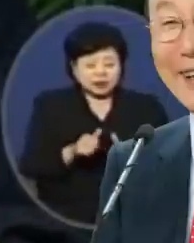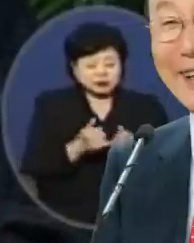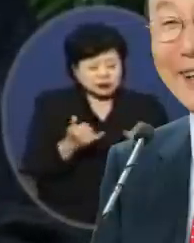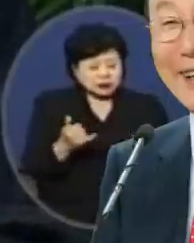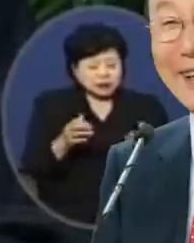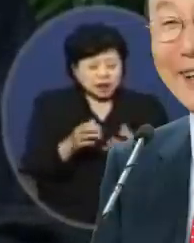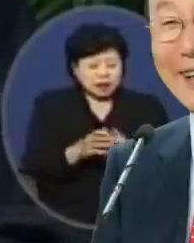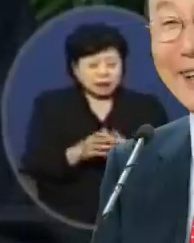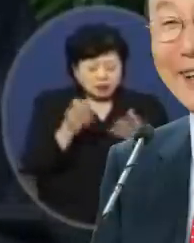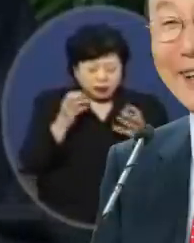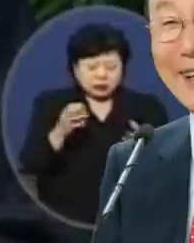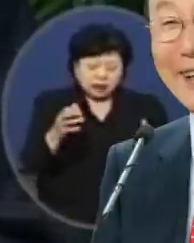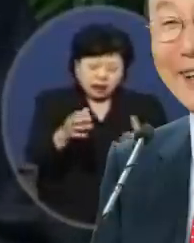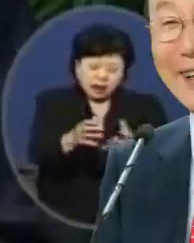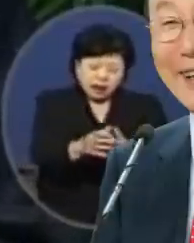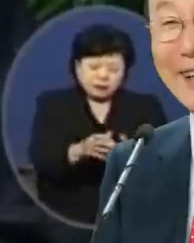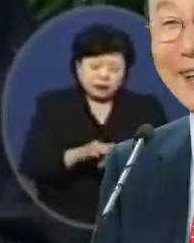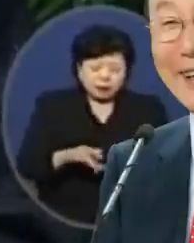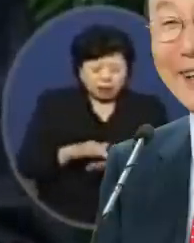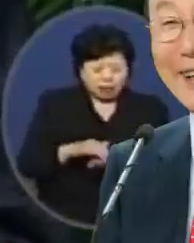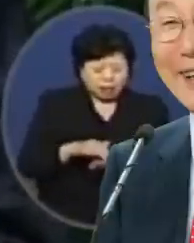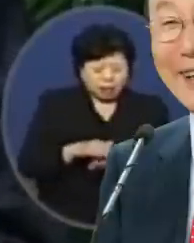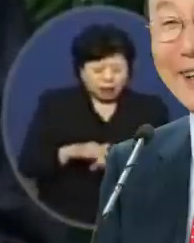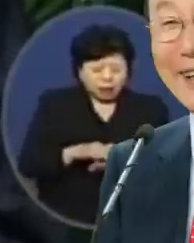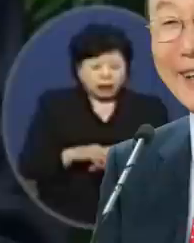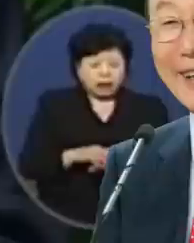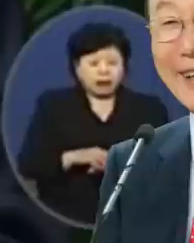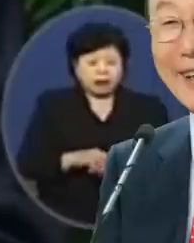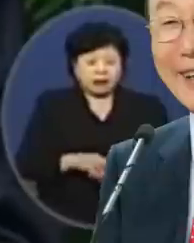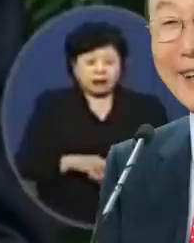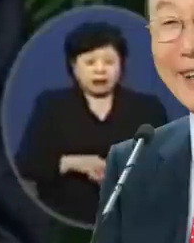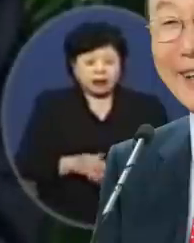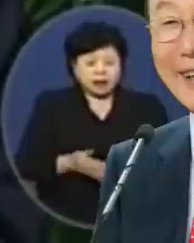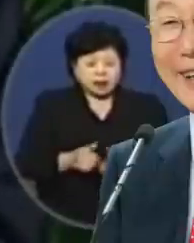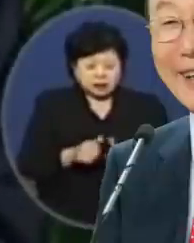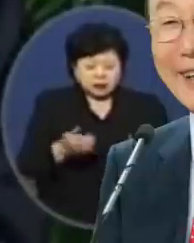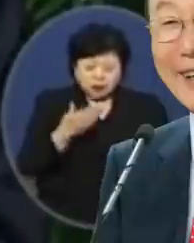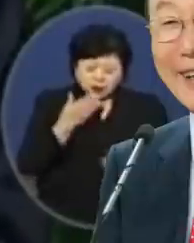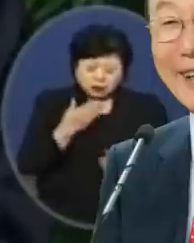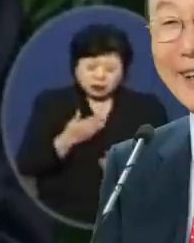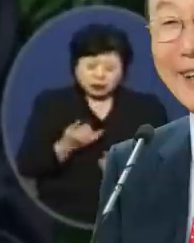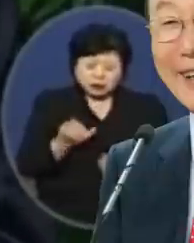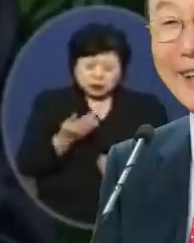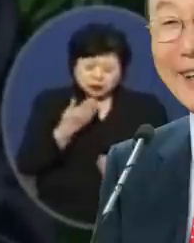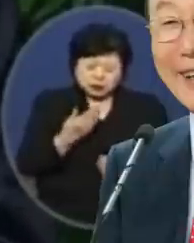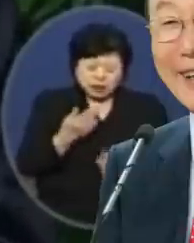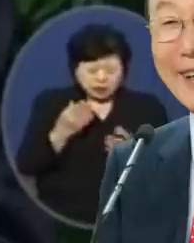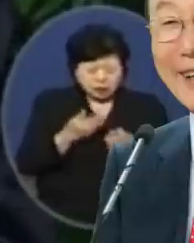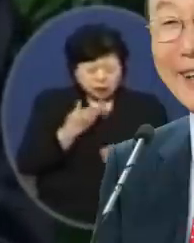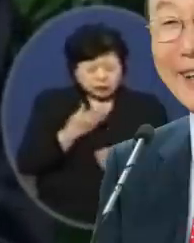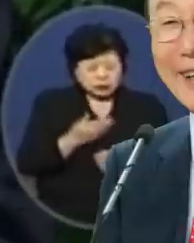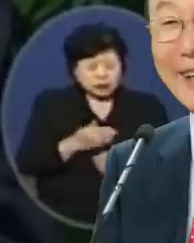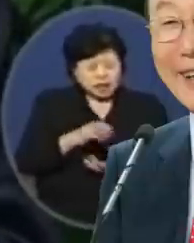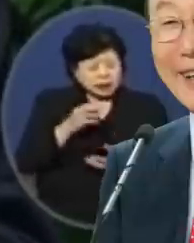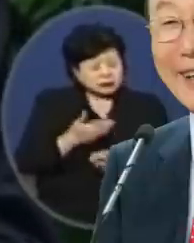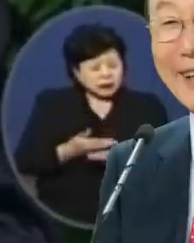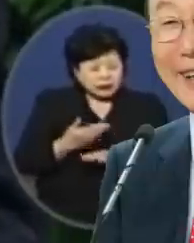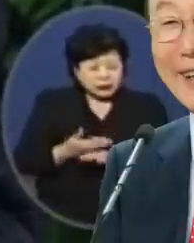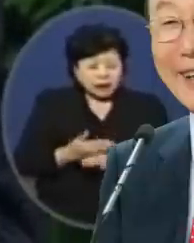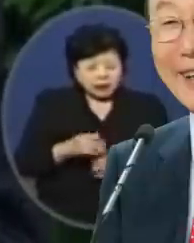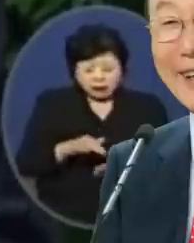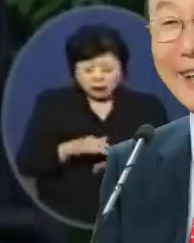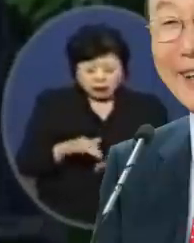여자와 어른과 어린아이가 섞였으니까 남자가 먹는 양이 다르고 여자가 먹는 양이 다르고 어린아이가 먹는 양이 다른데